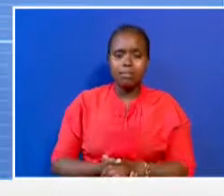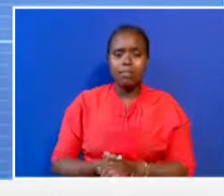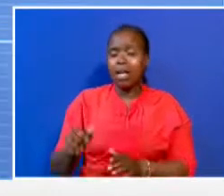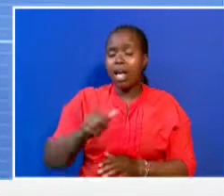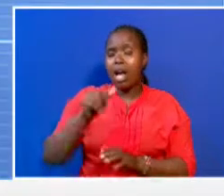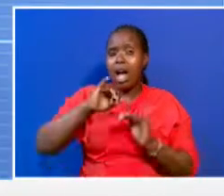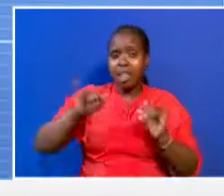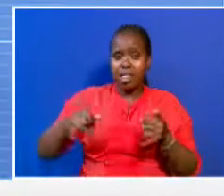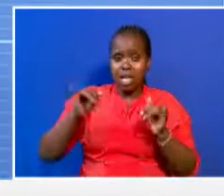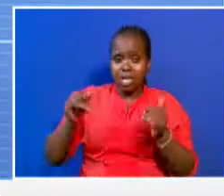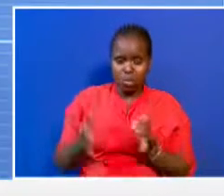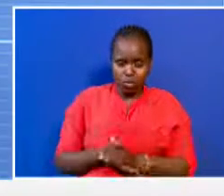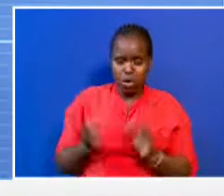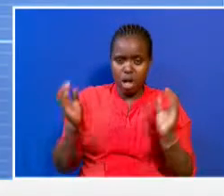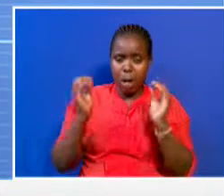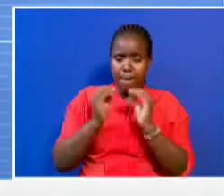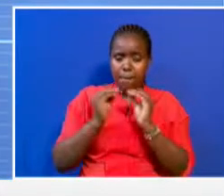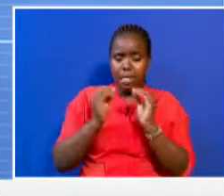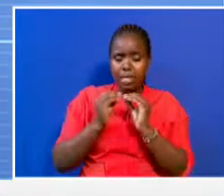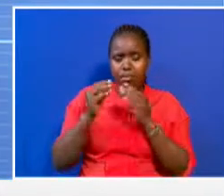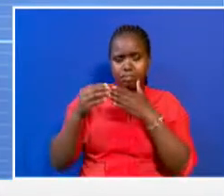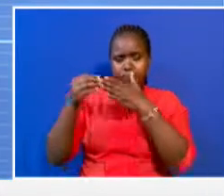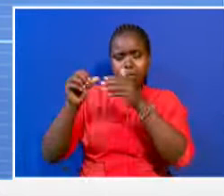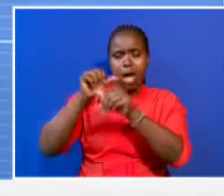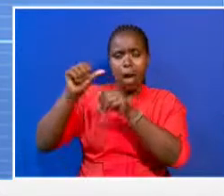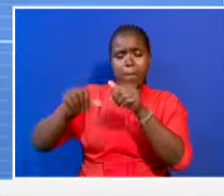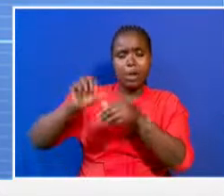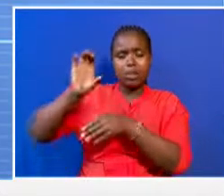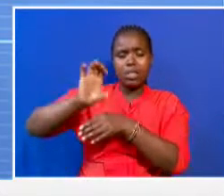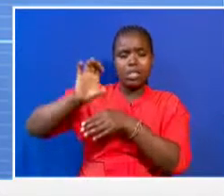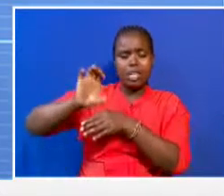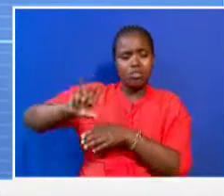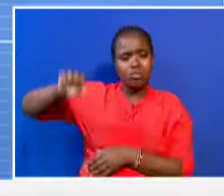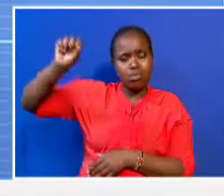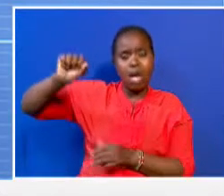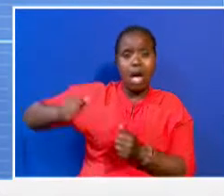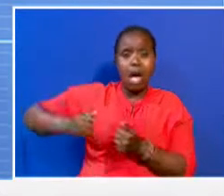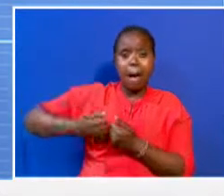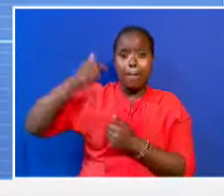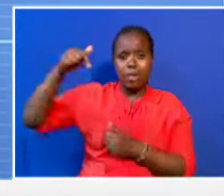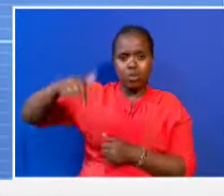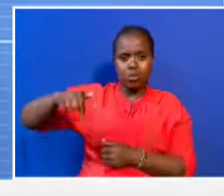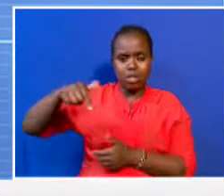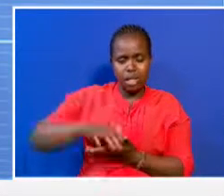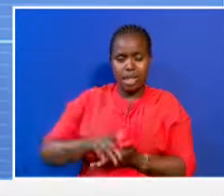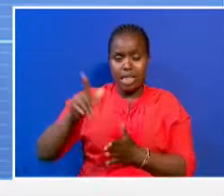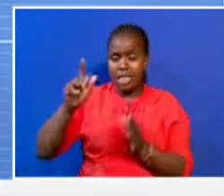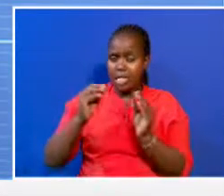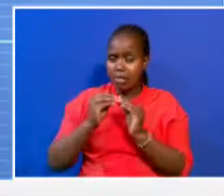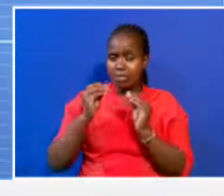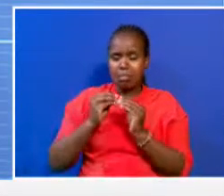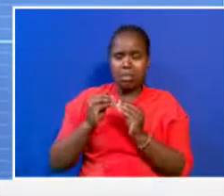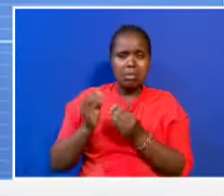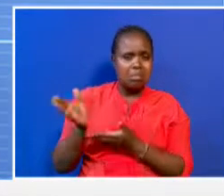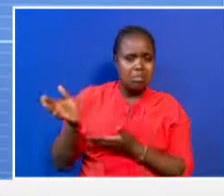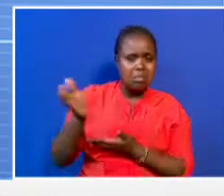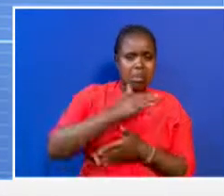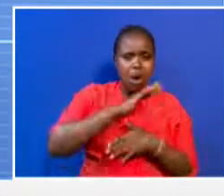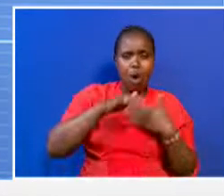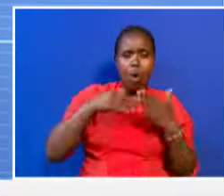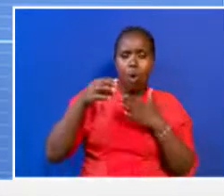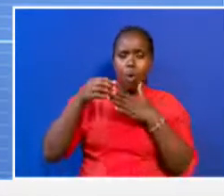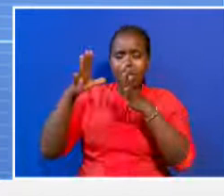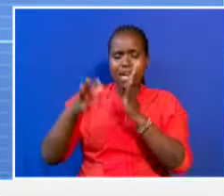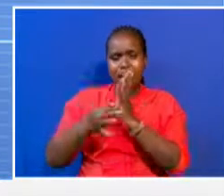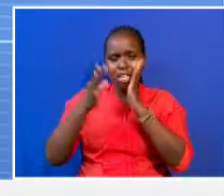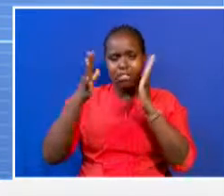Kwingineko mtazamaji, ni kwamba mkutano wa uongozi kuhusu kanisa na siasa uliingia siku ya pili hii leo. Mkutano huo unawaleta pamoja viongozi